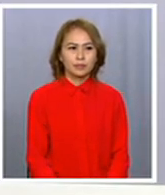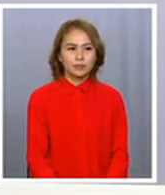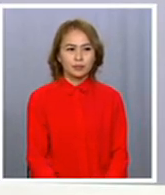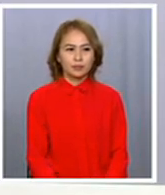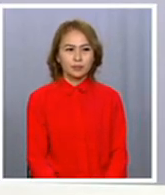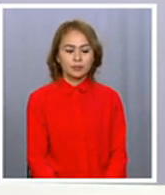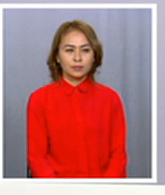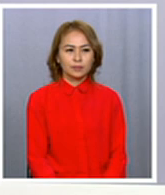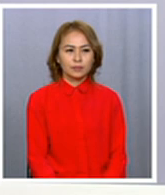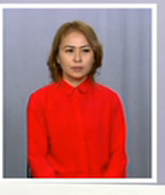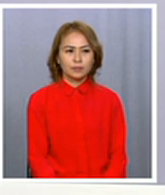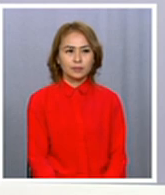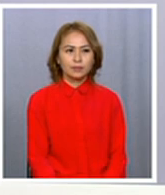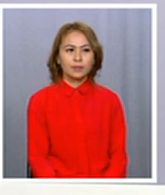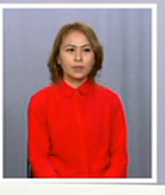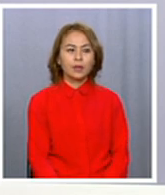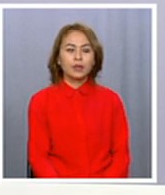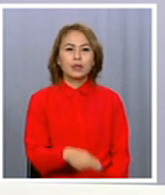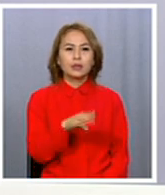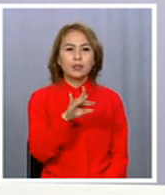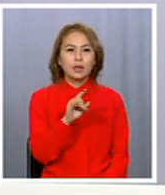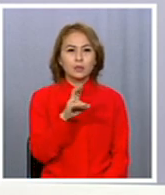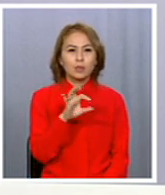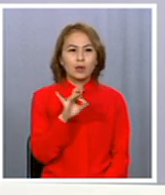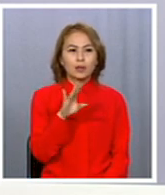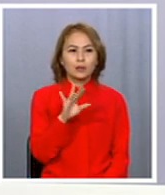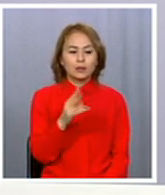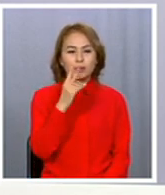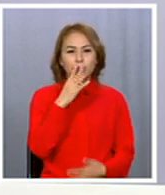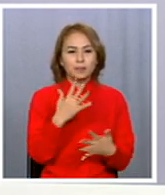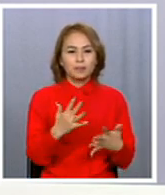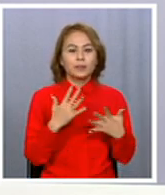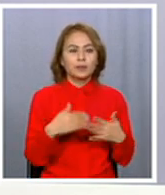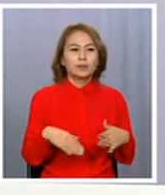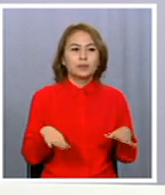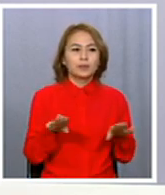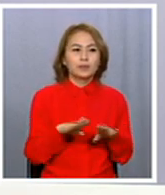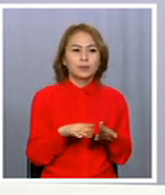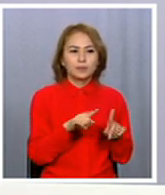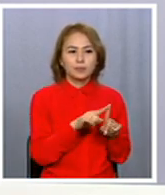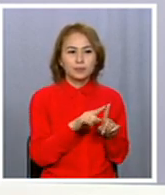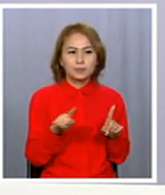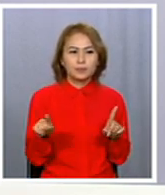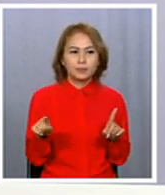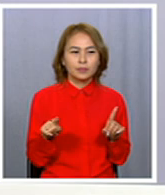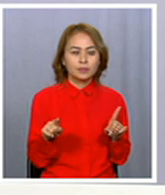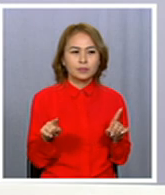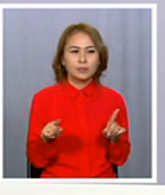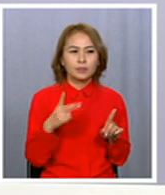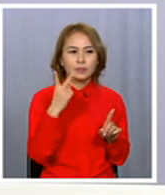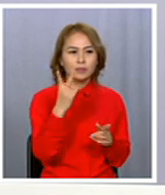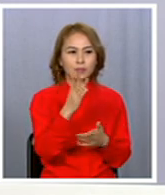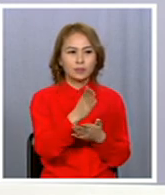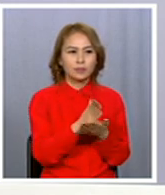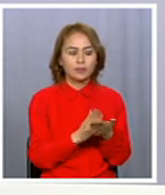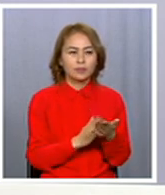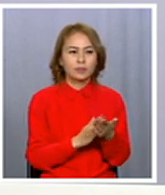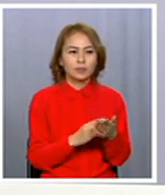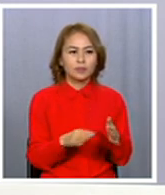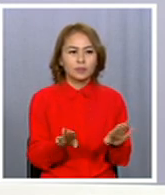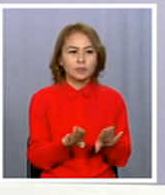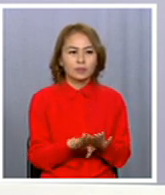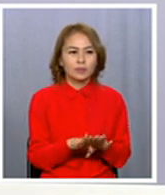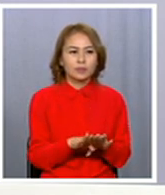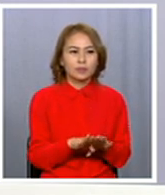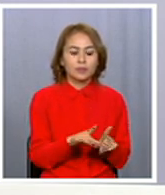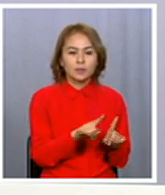Мінекей, транспортиріміздің бейнесі, анықтамада айтылғандай, транспортиріміз бейне бір екі бөліктен тұрады. Мысалы, міне балар,